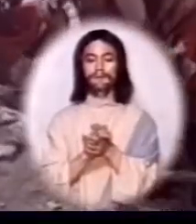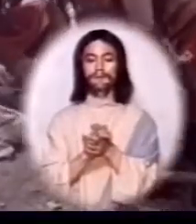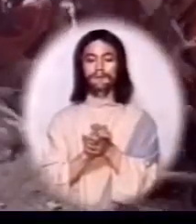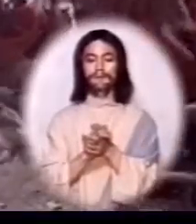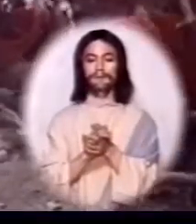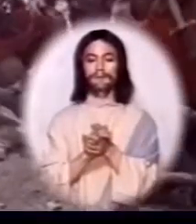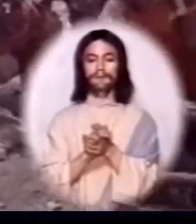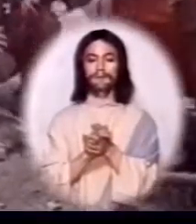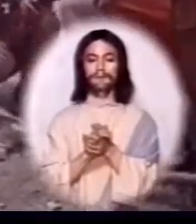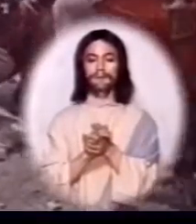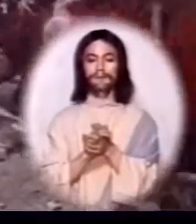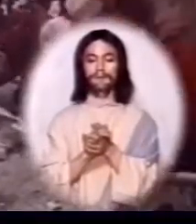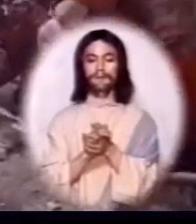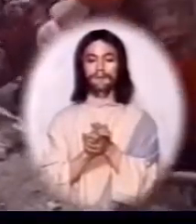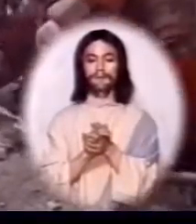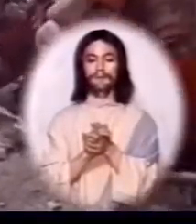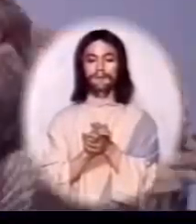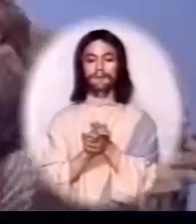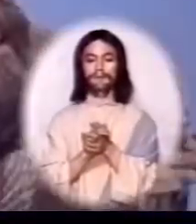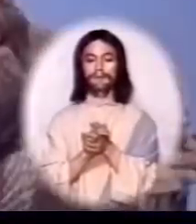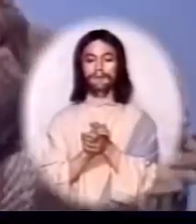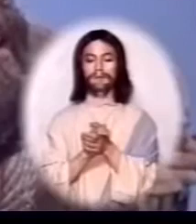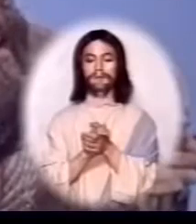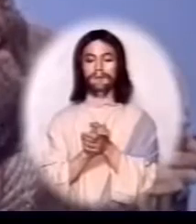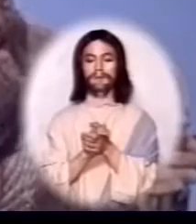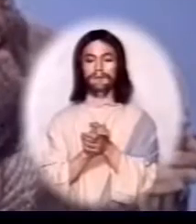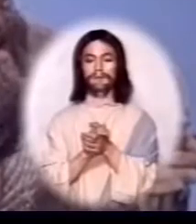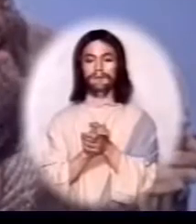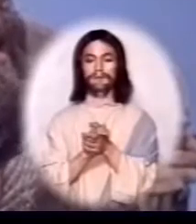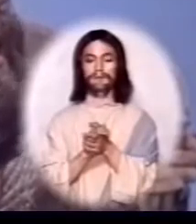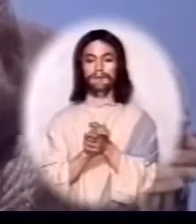자, 나도 이거 걸었어. 나 이쪽이다.